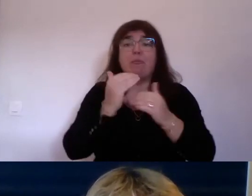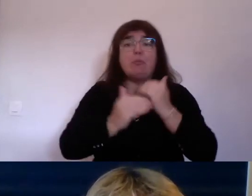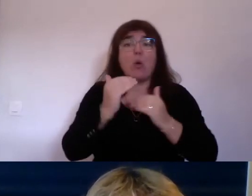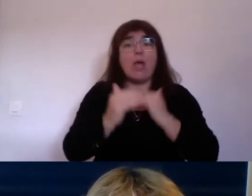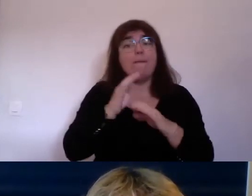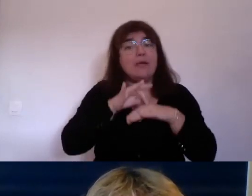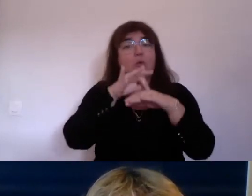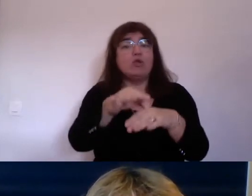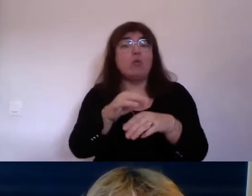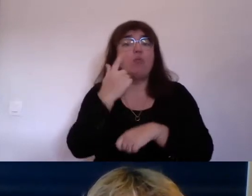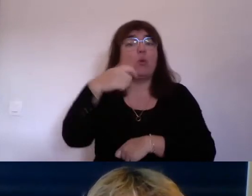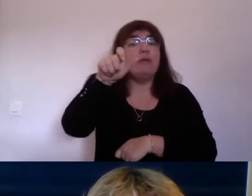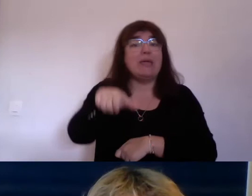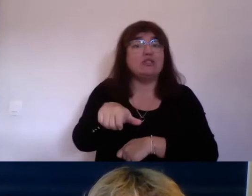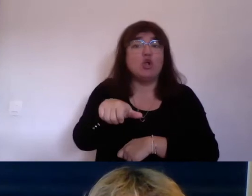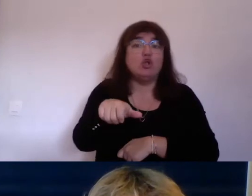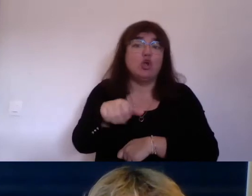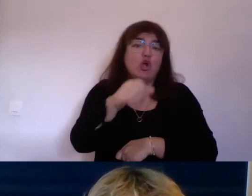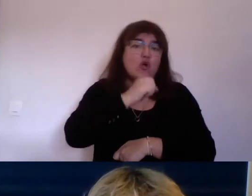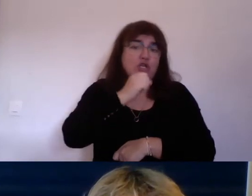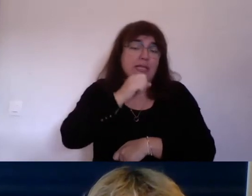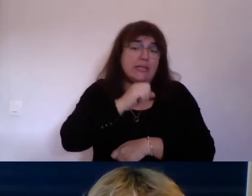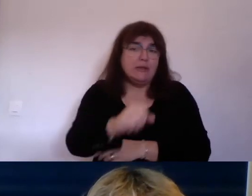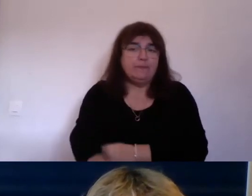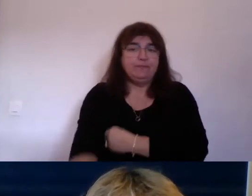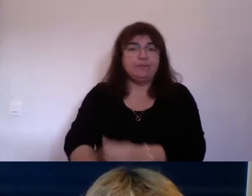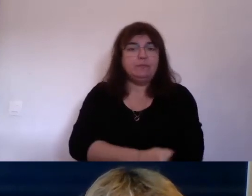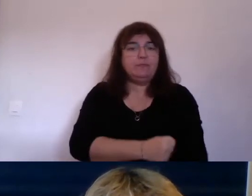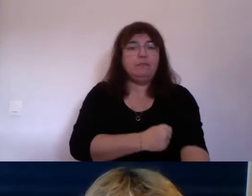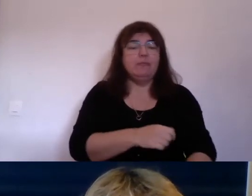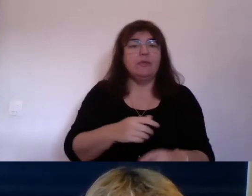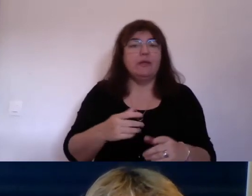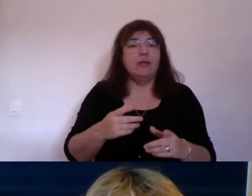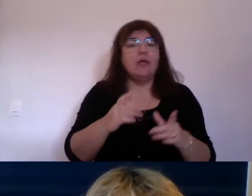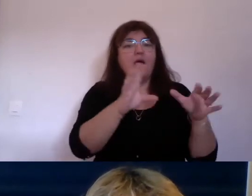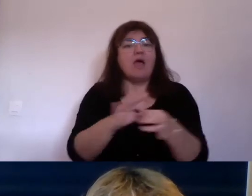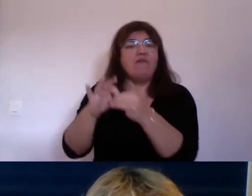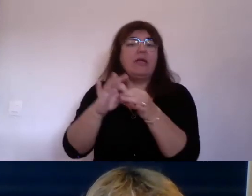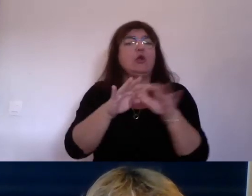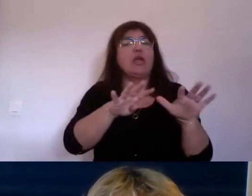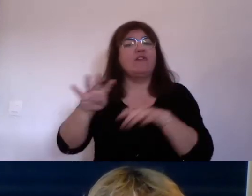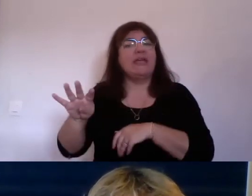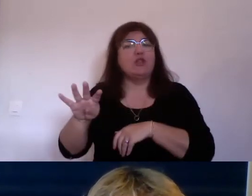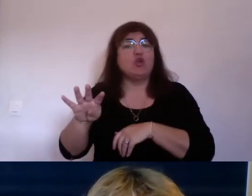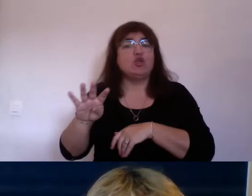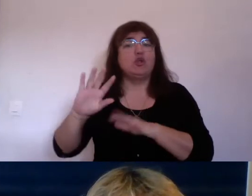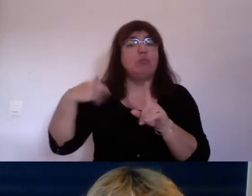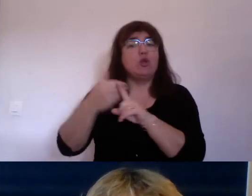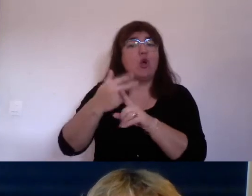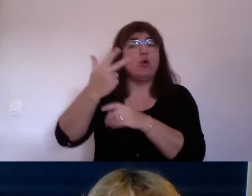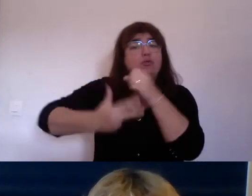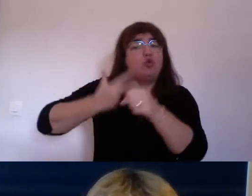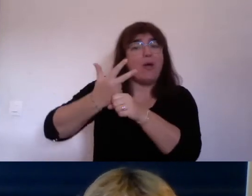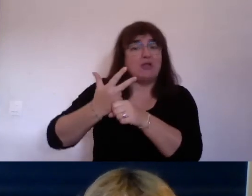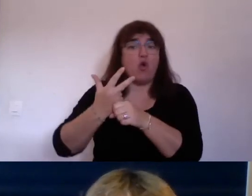sont gérées, hein, GIR 1-4 même, en partenariat avec le département du Val-de-Marne. Pendant 3 ans, on a fait des études pour voir comment accompagner les